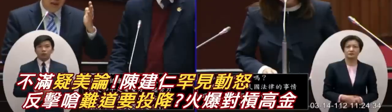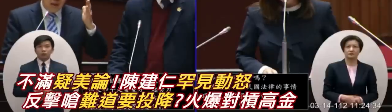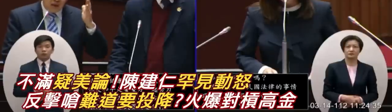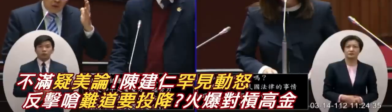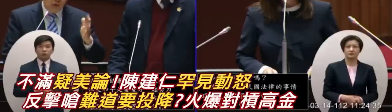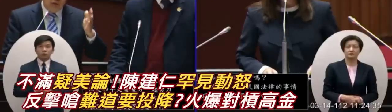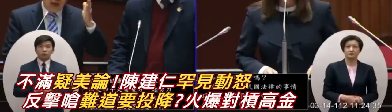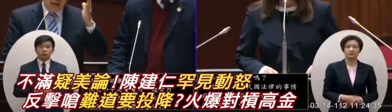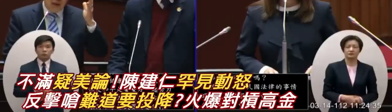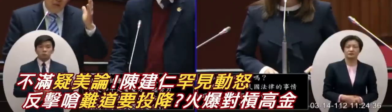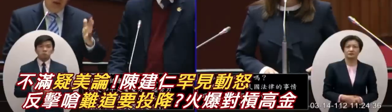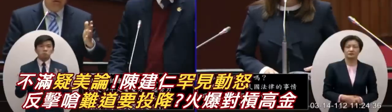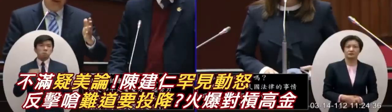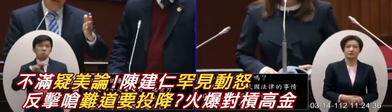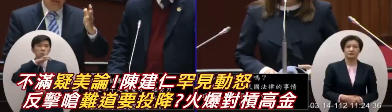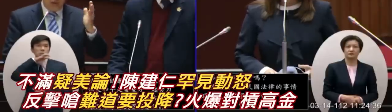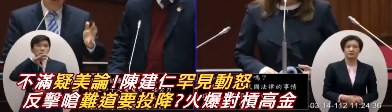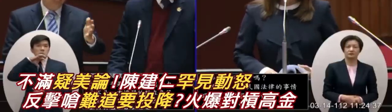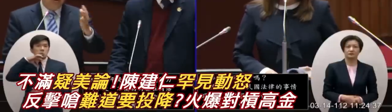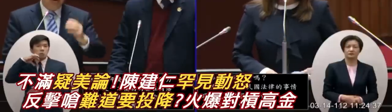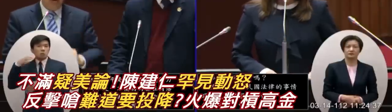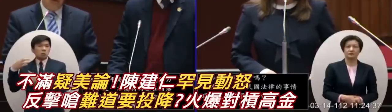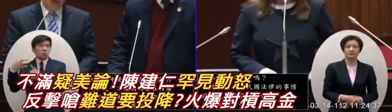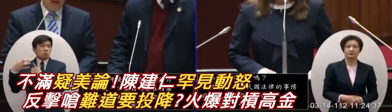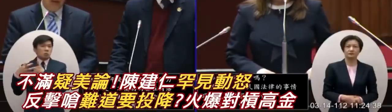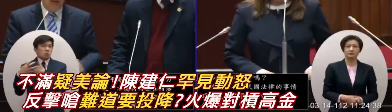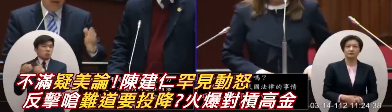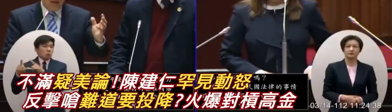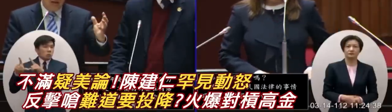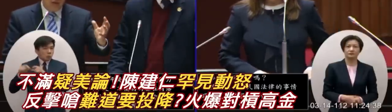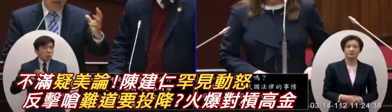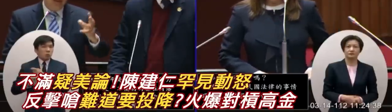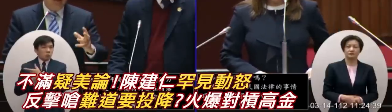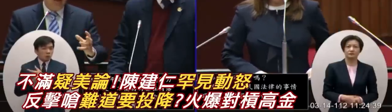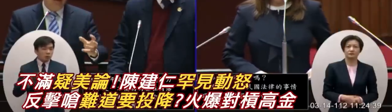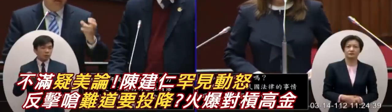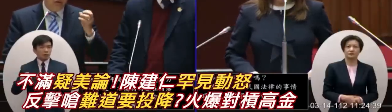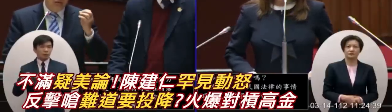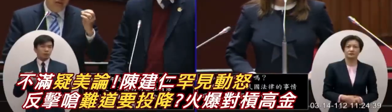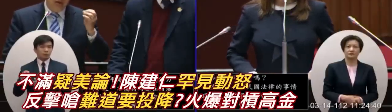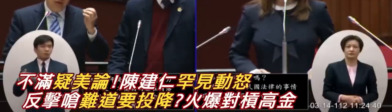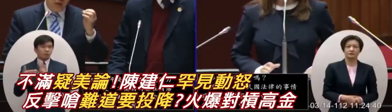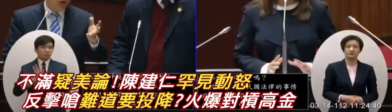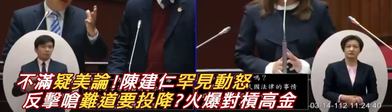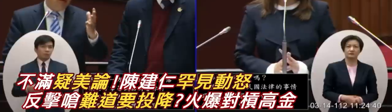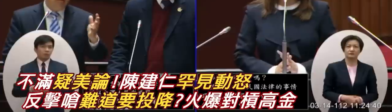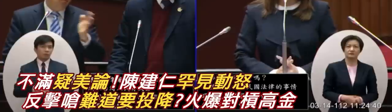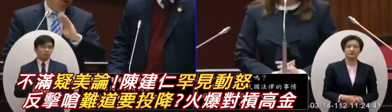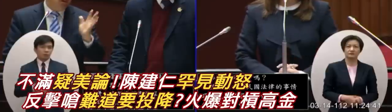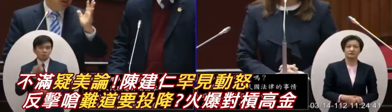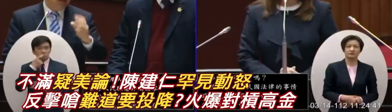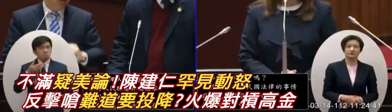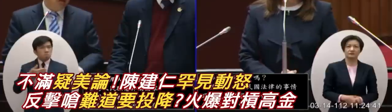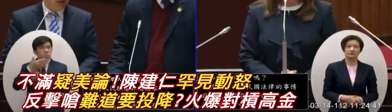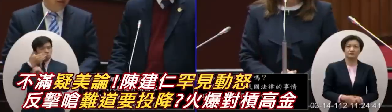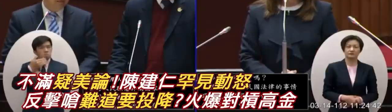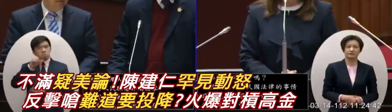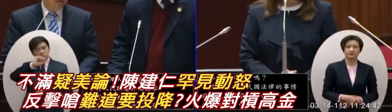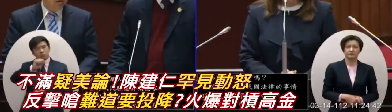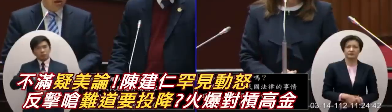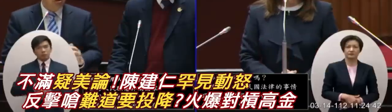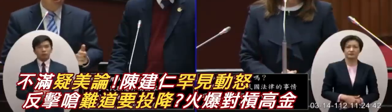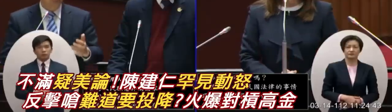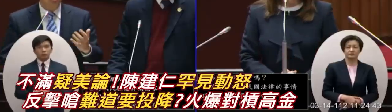在独裁威权统治的一个国家的威胁下去投降， 没有这样的道